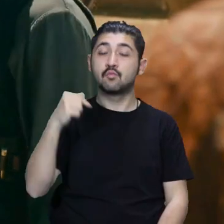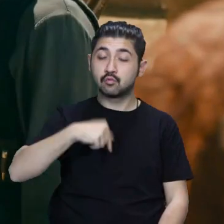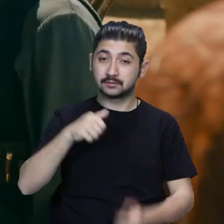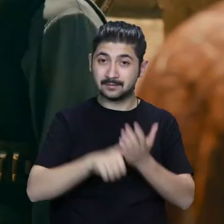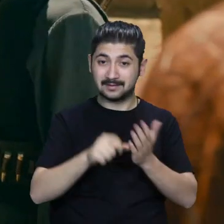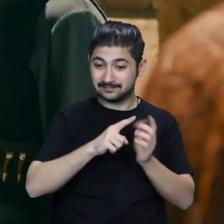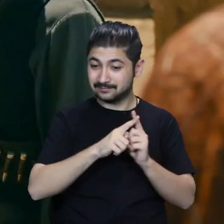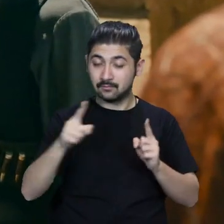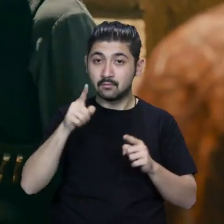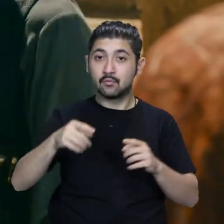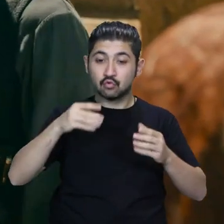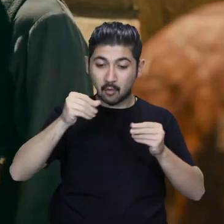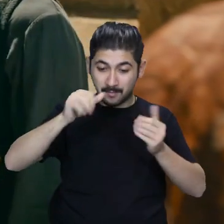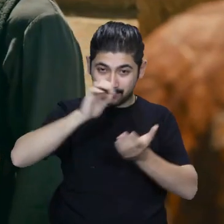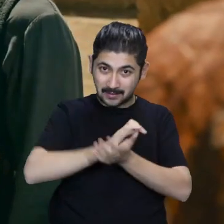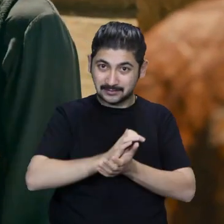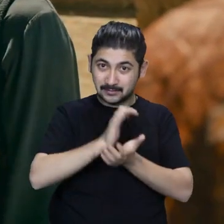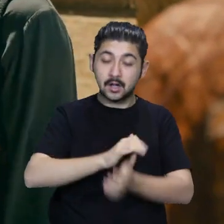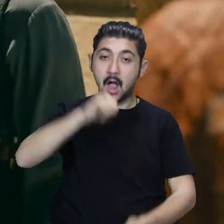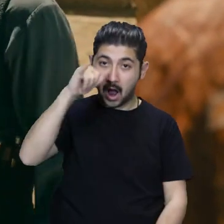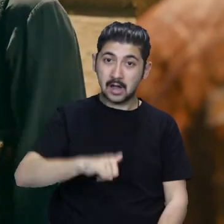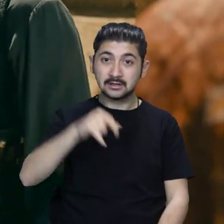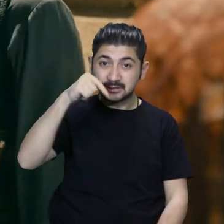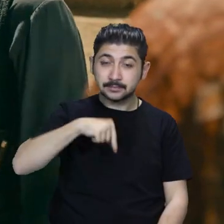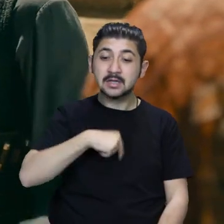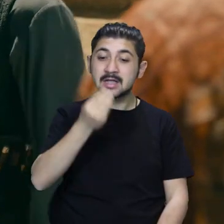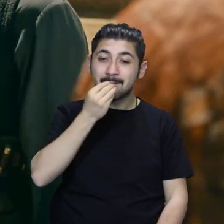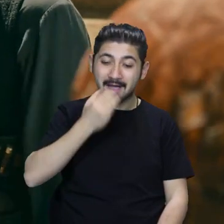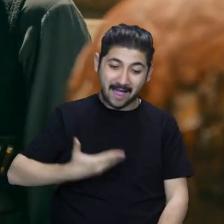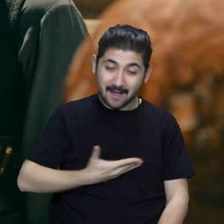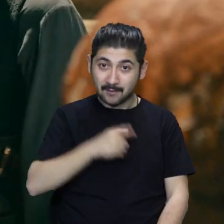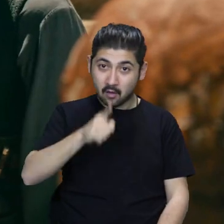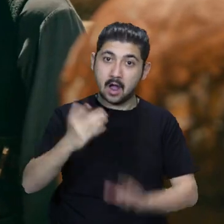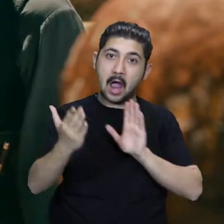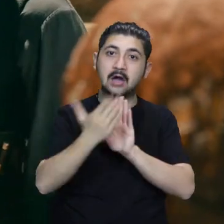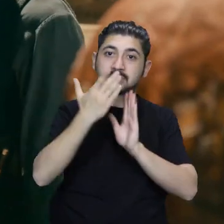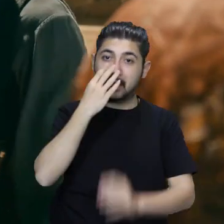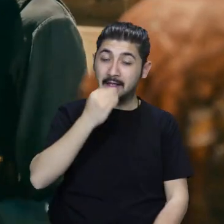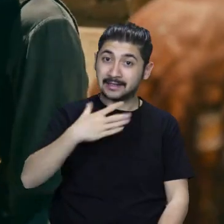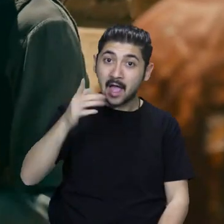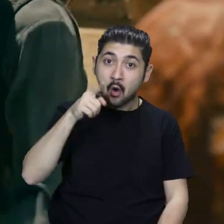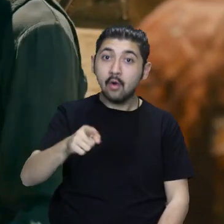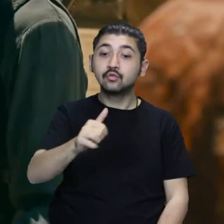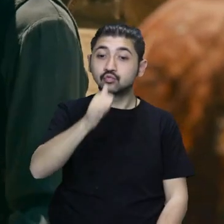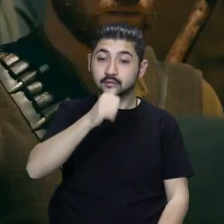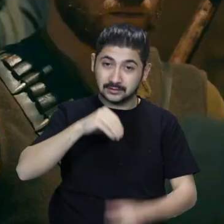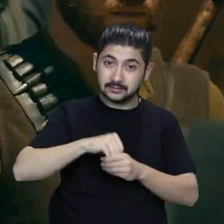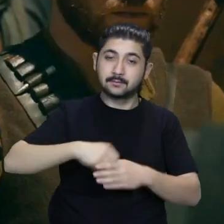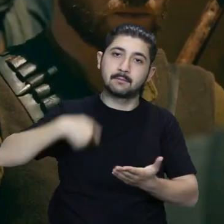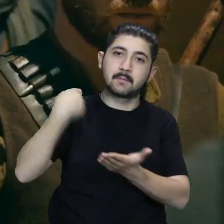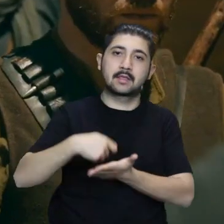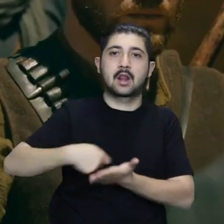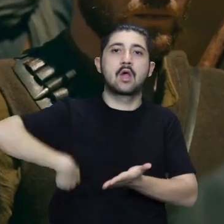Bugüne kadar bastığımız toprağın hakkını, yediğimiz ekmeğin karşılığını, içtiğimiz suyun bedelini ödeyeceğiz.